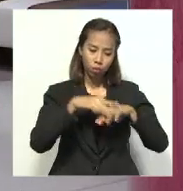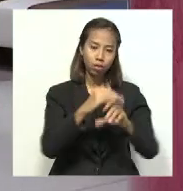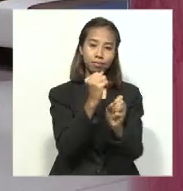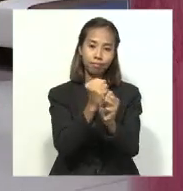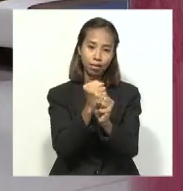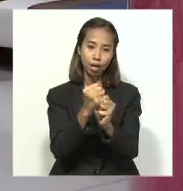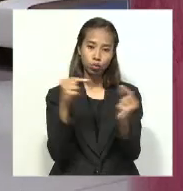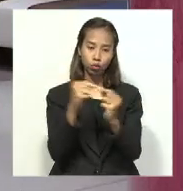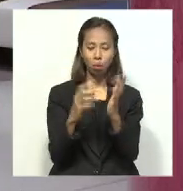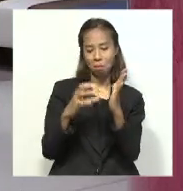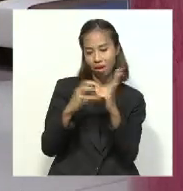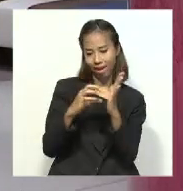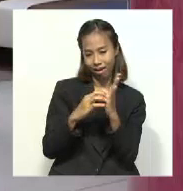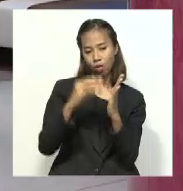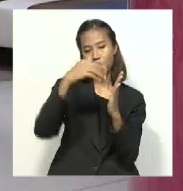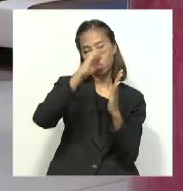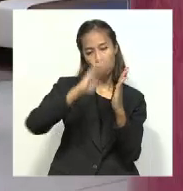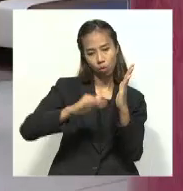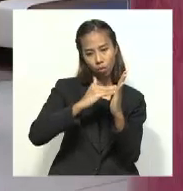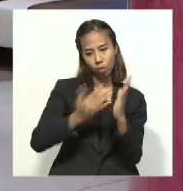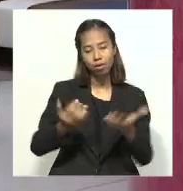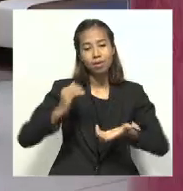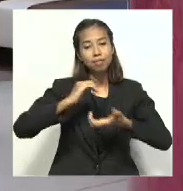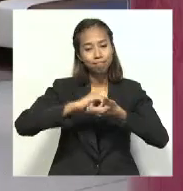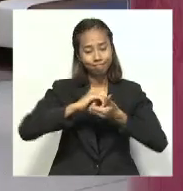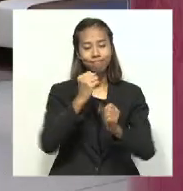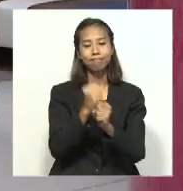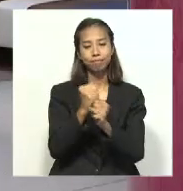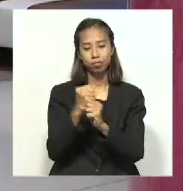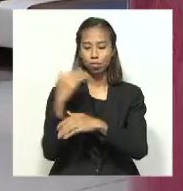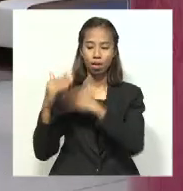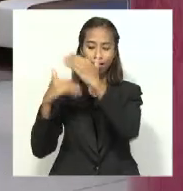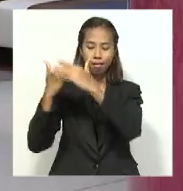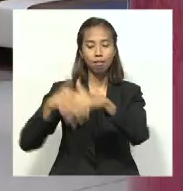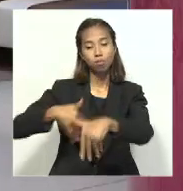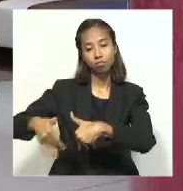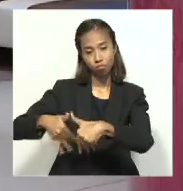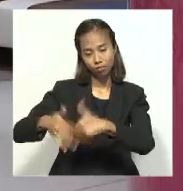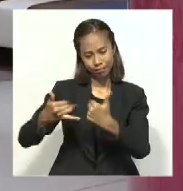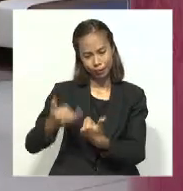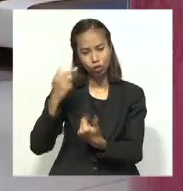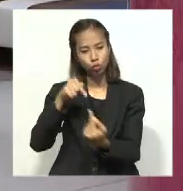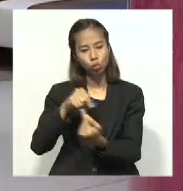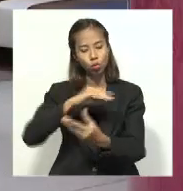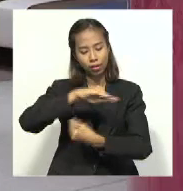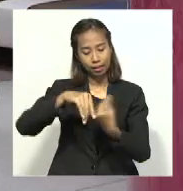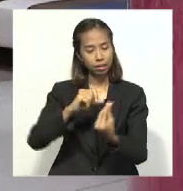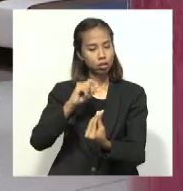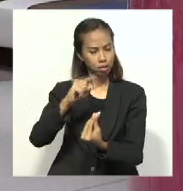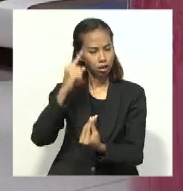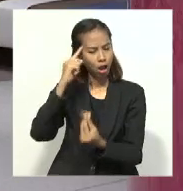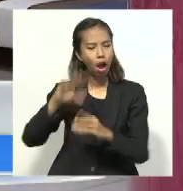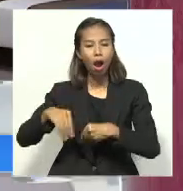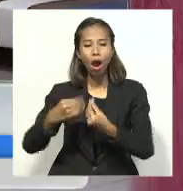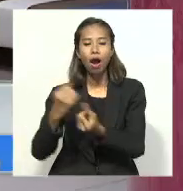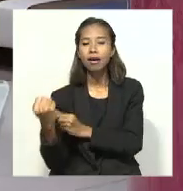างส่วนกลางและส่วนภูมิภาคในการพัฒนาพื้นที่พร้อมทั้งนะคะจะต้องมีการสร้างระบบเศรษฐกิจและประชาชนให้เข้มแข็ง